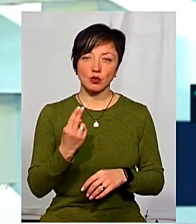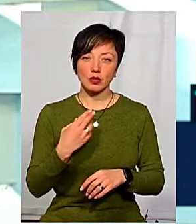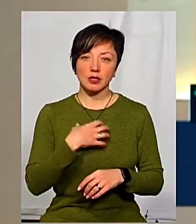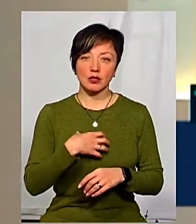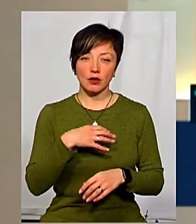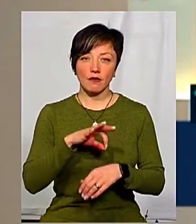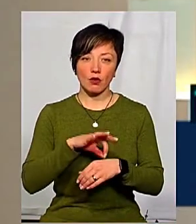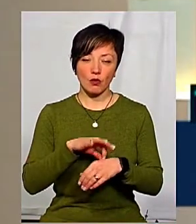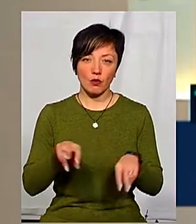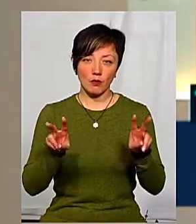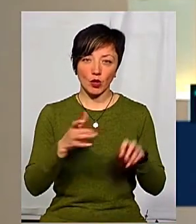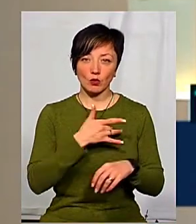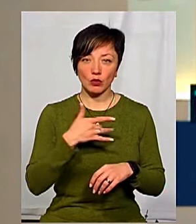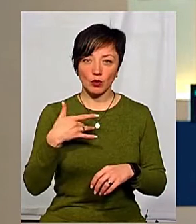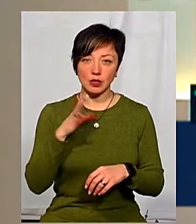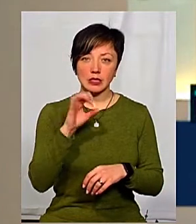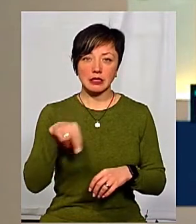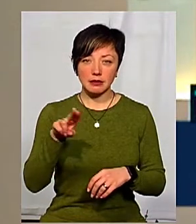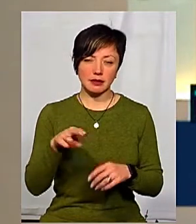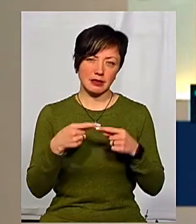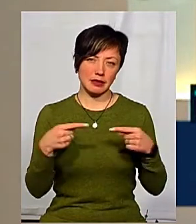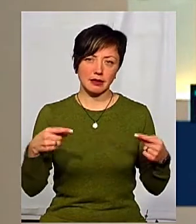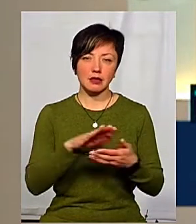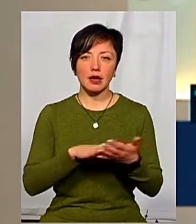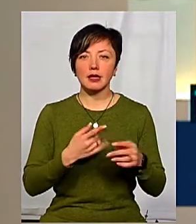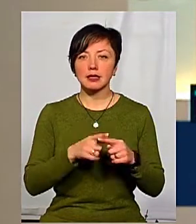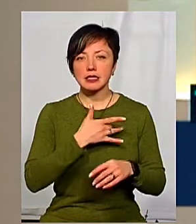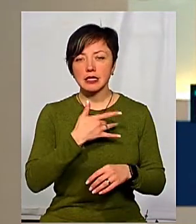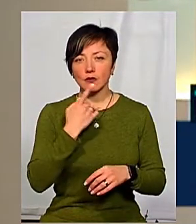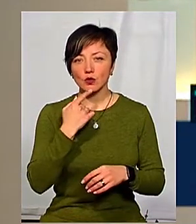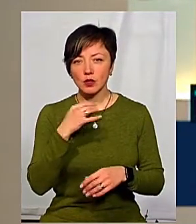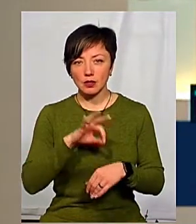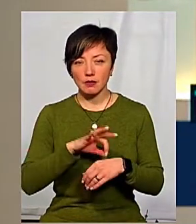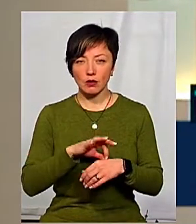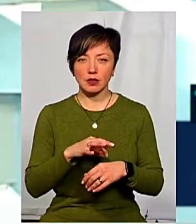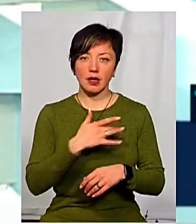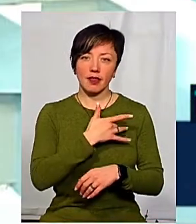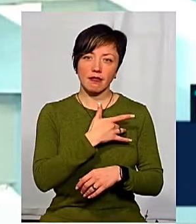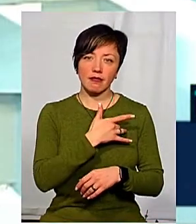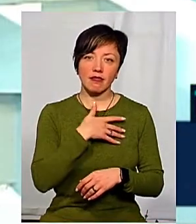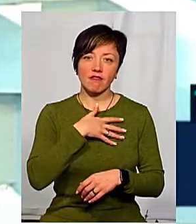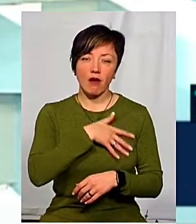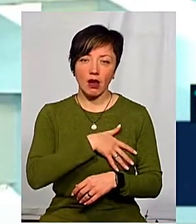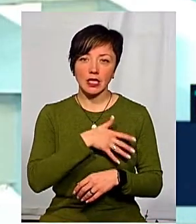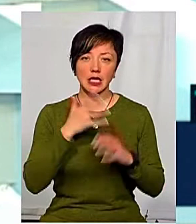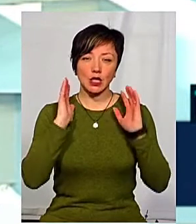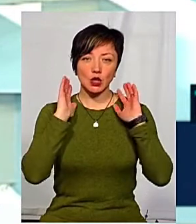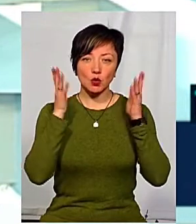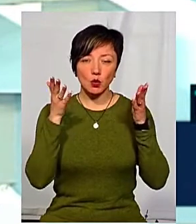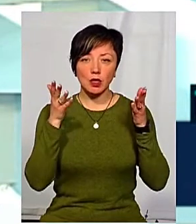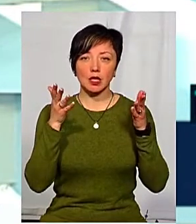значущі хвороби, як я сказала, вже туберкульоз, СНІД і так далі. Тобто це серцево-судинні, це інфаркти, це